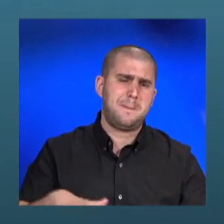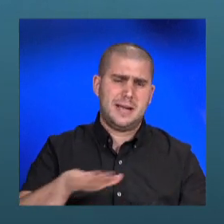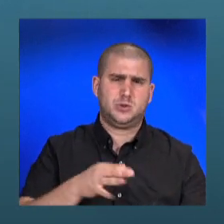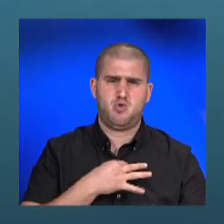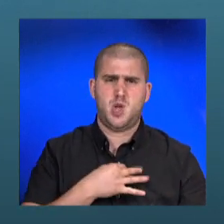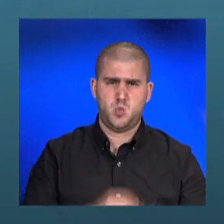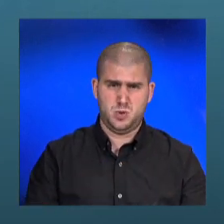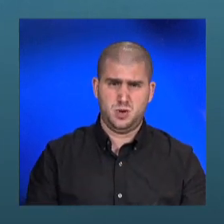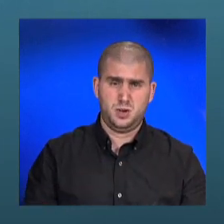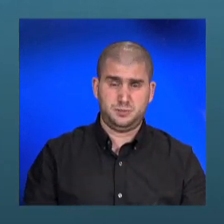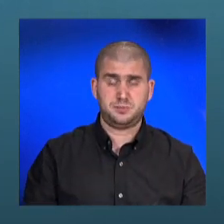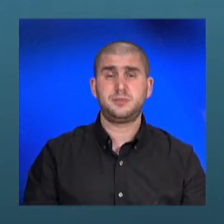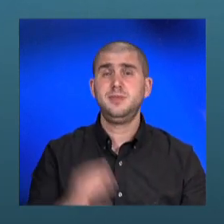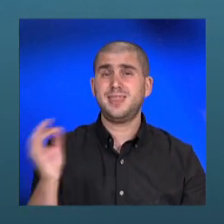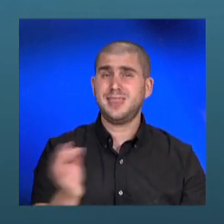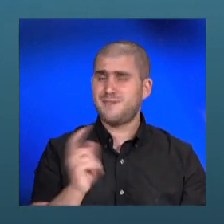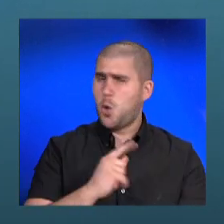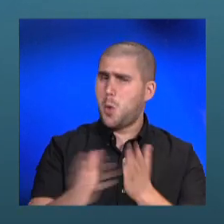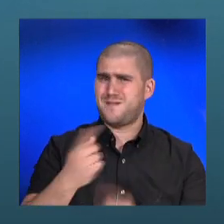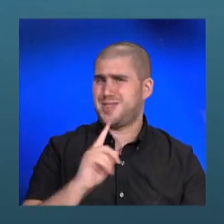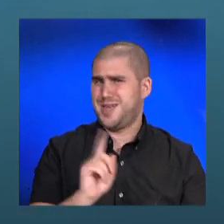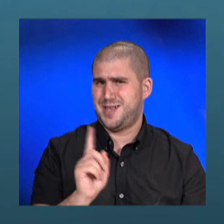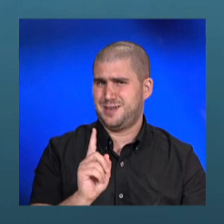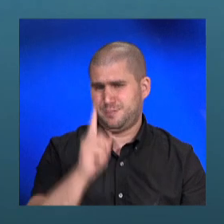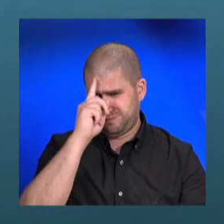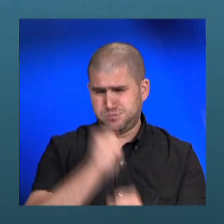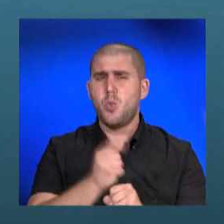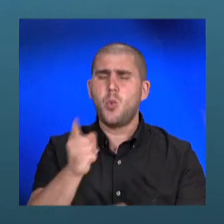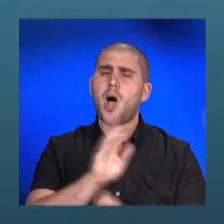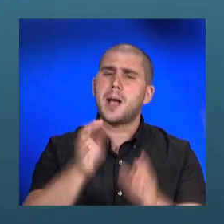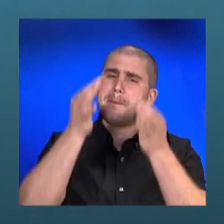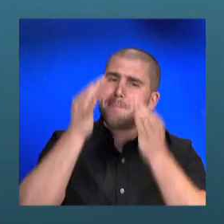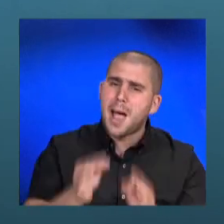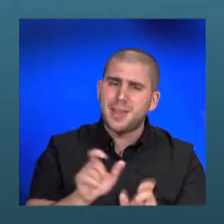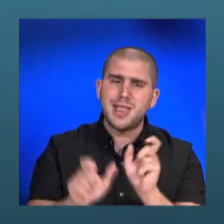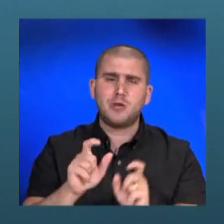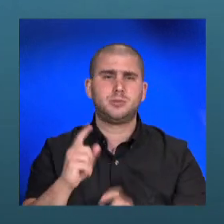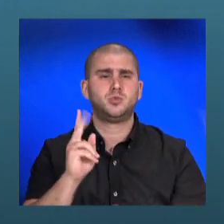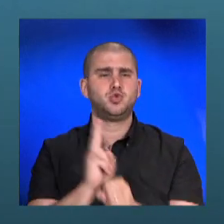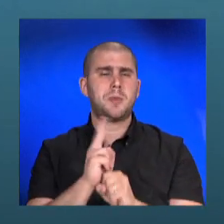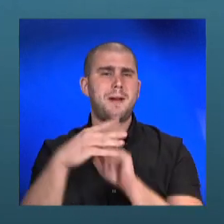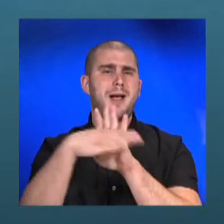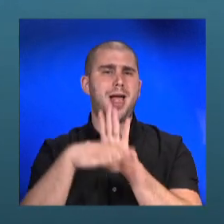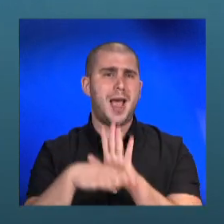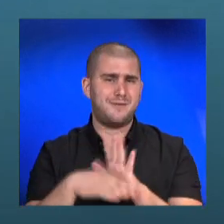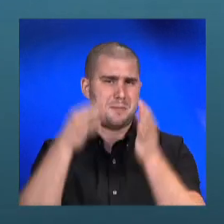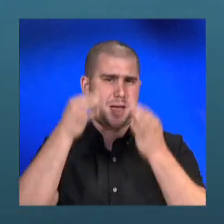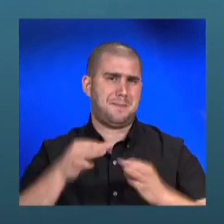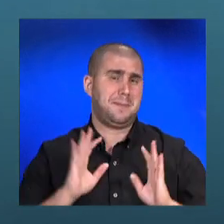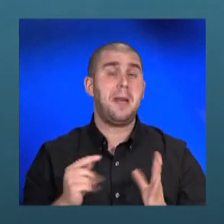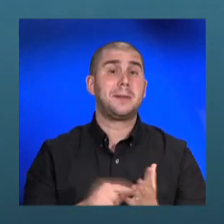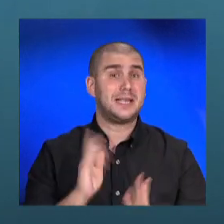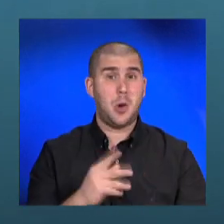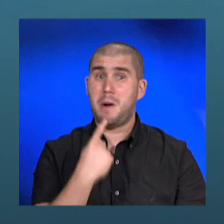הנגיף לא מוותר. הוא רק מכבד את אלה שמכבדים את הכללים. ולכן אני יכול לומר שבזכות